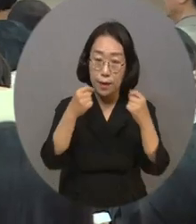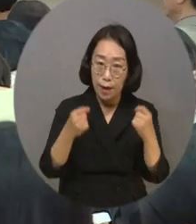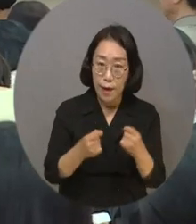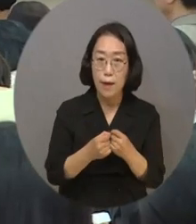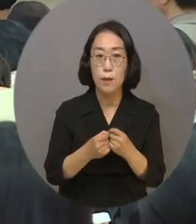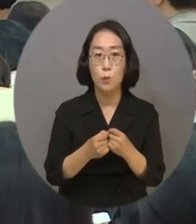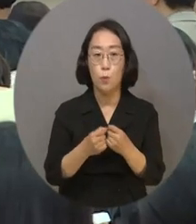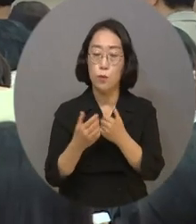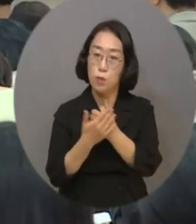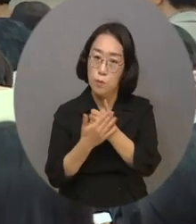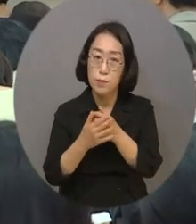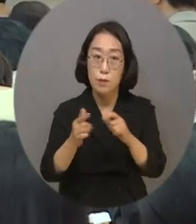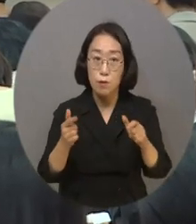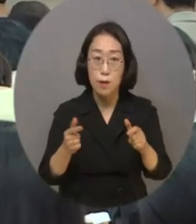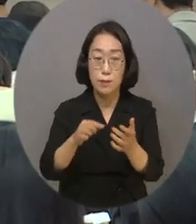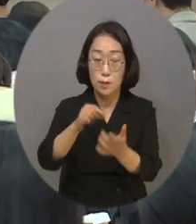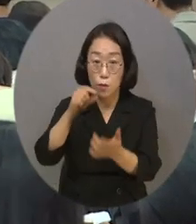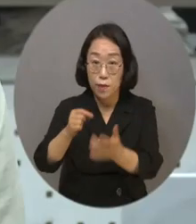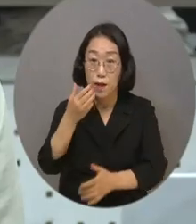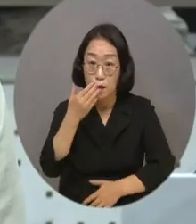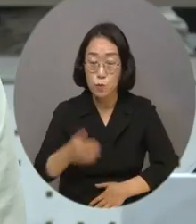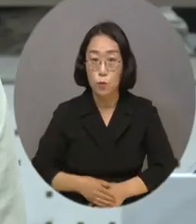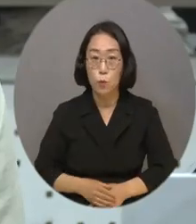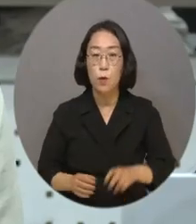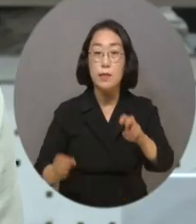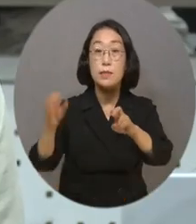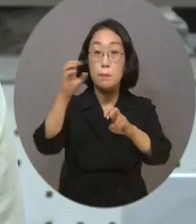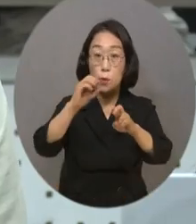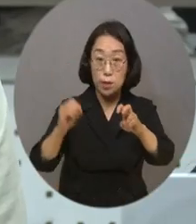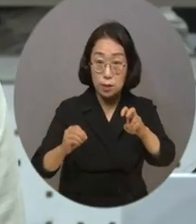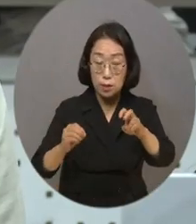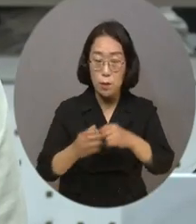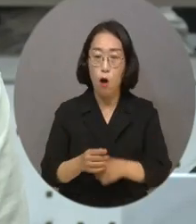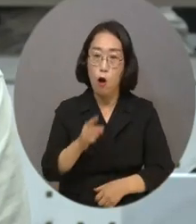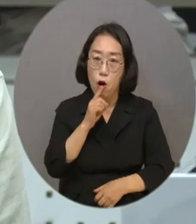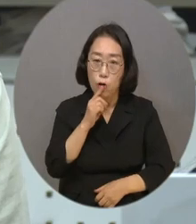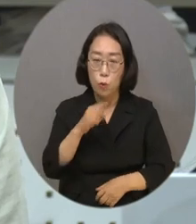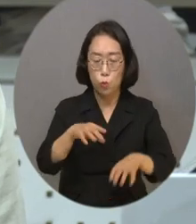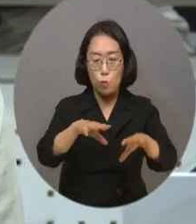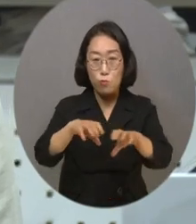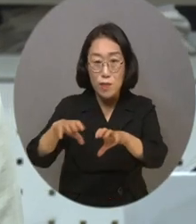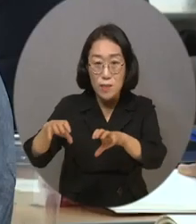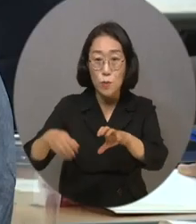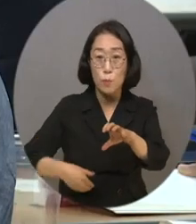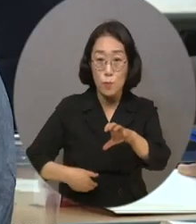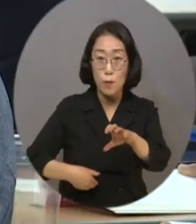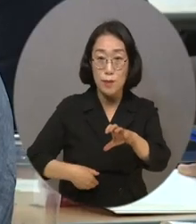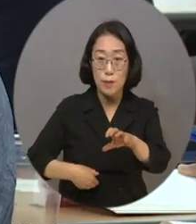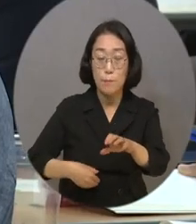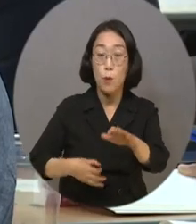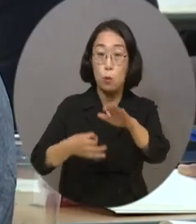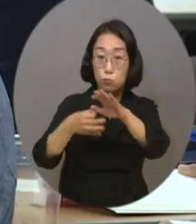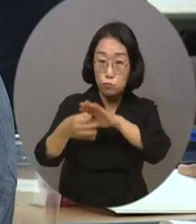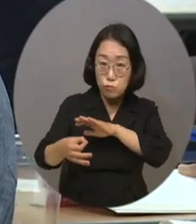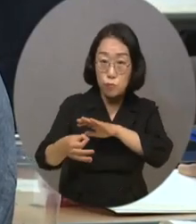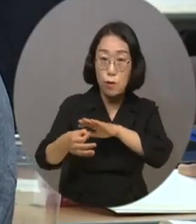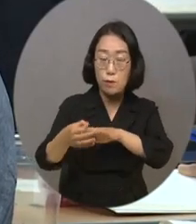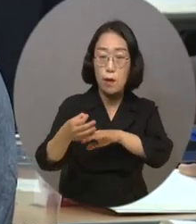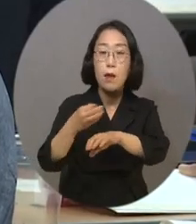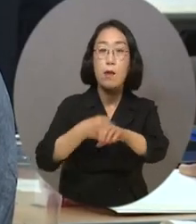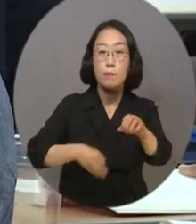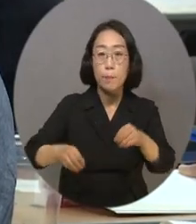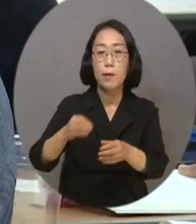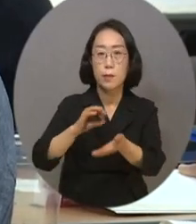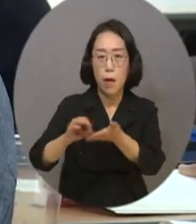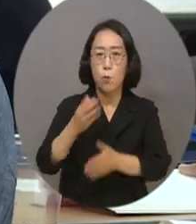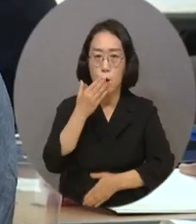활용할 수 있는 모델과 활동지원급여의 20%를 언어치료사나 물리치료사 같은 전문 인력을 지원받는 데 사용할